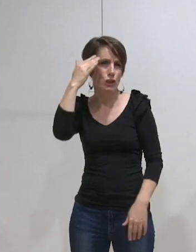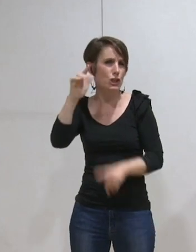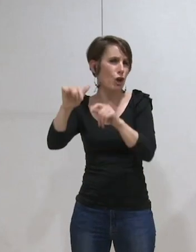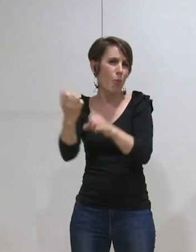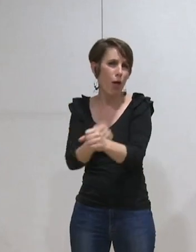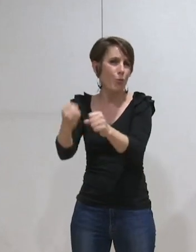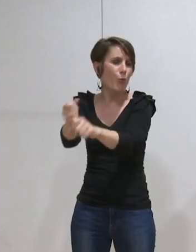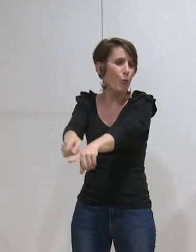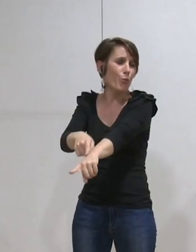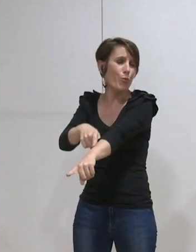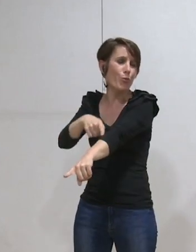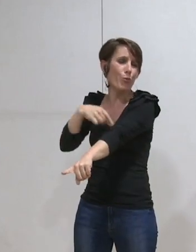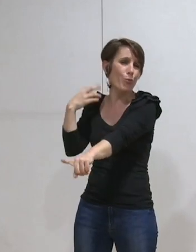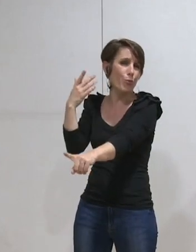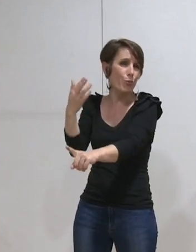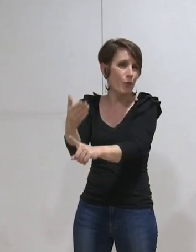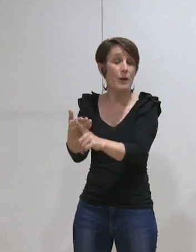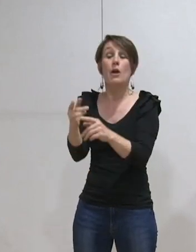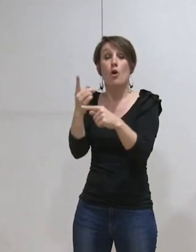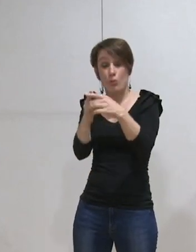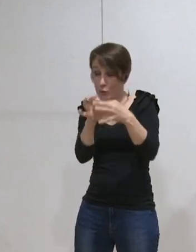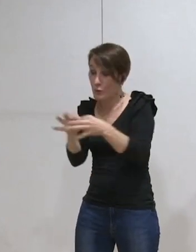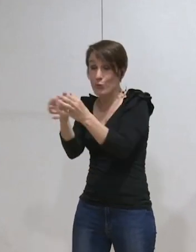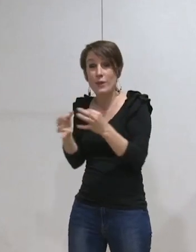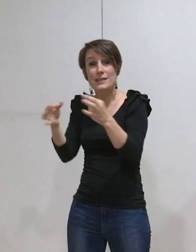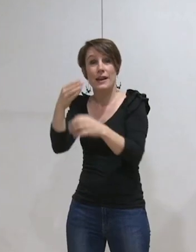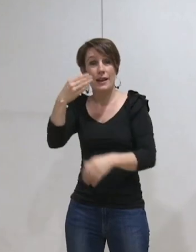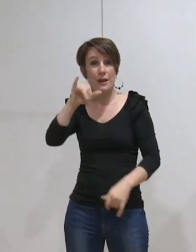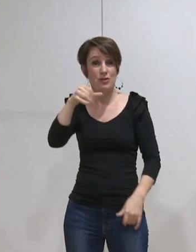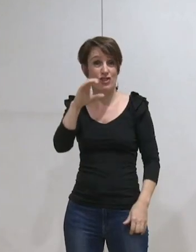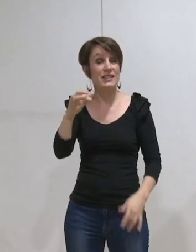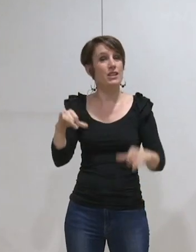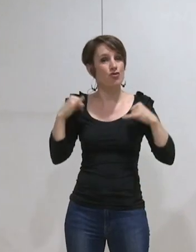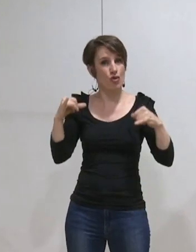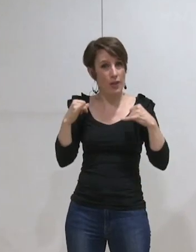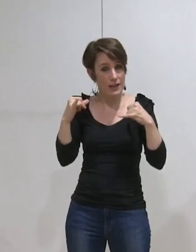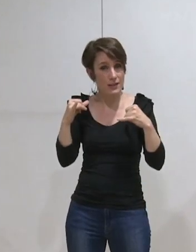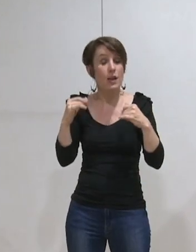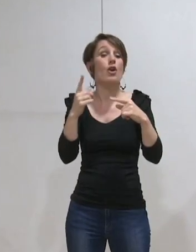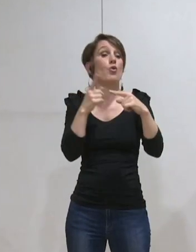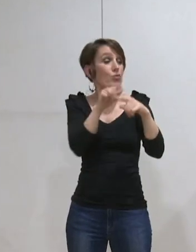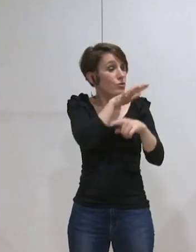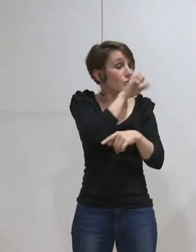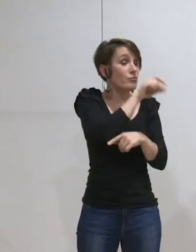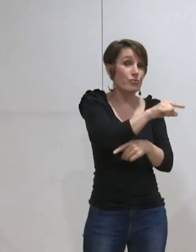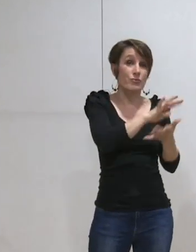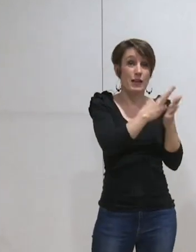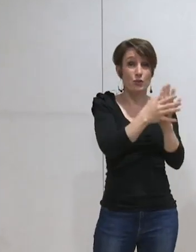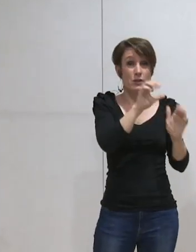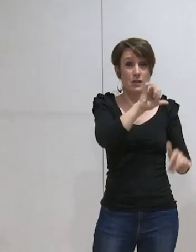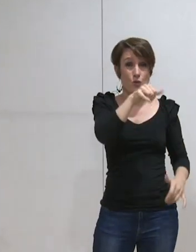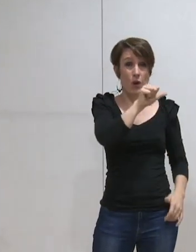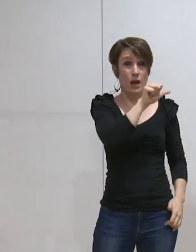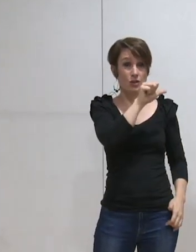jeunesse de la MJC Prémol et les installation du club de football de la JA villeeneuve ont été